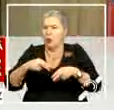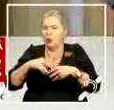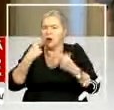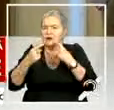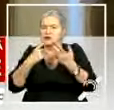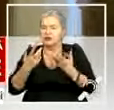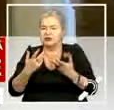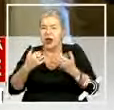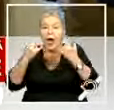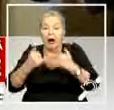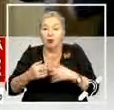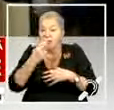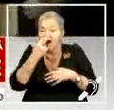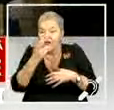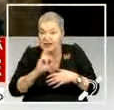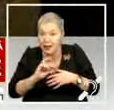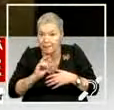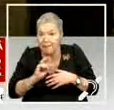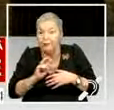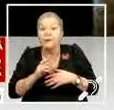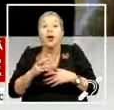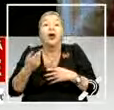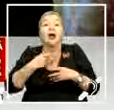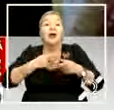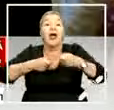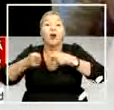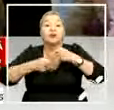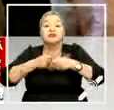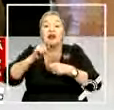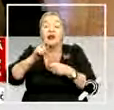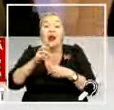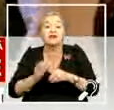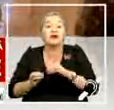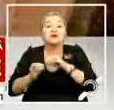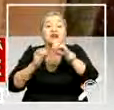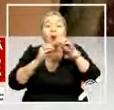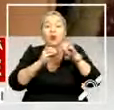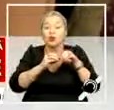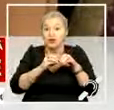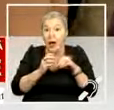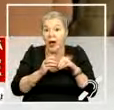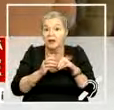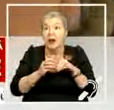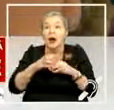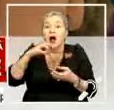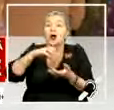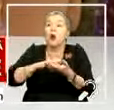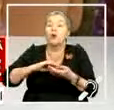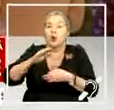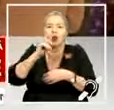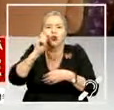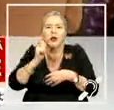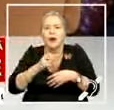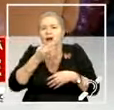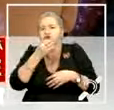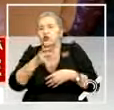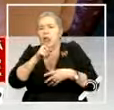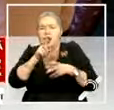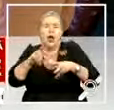de față vedem că această negociere s-a mutat în spațiul public. UDMR amenință cu ieșirea la guvernare dacă